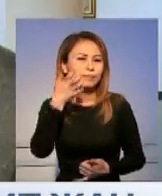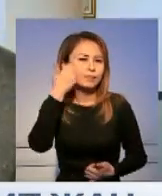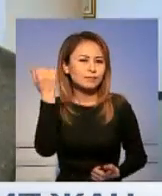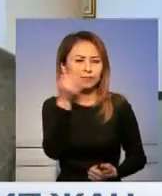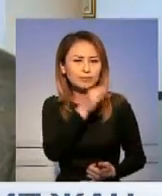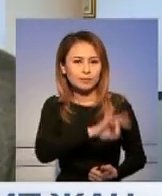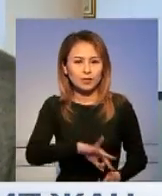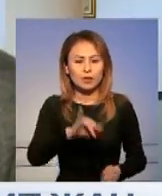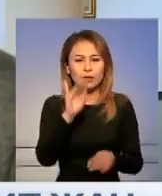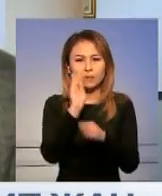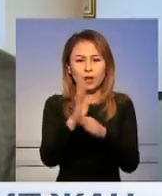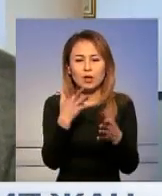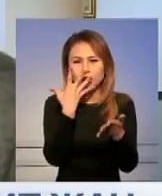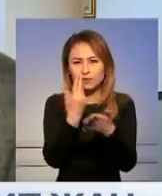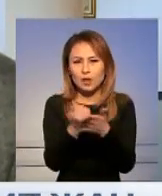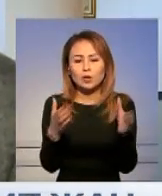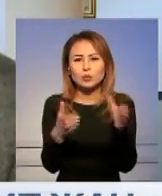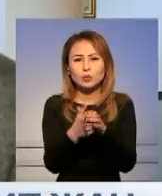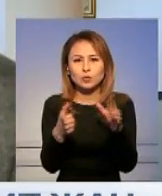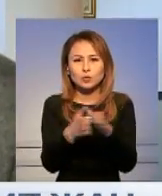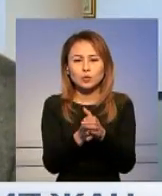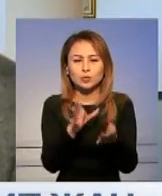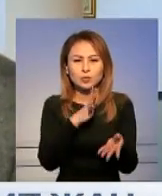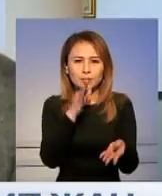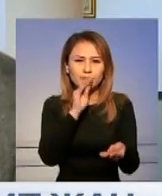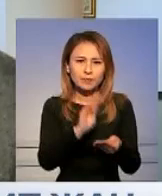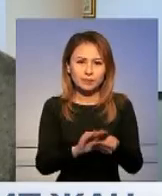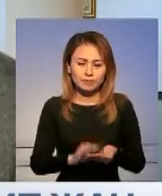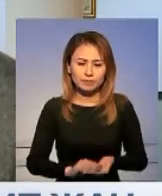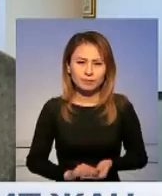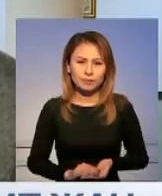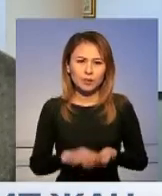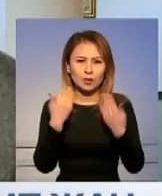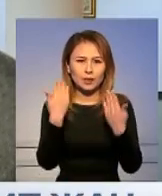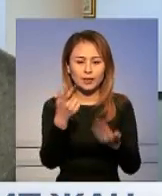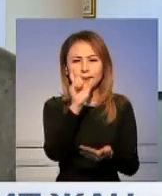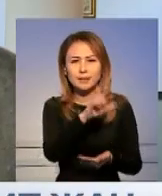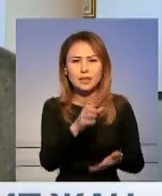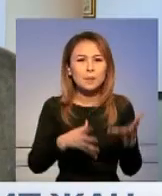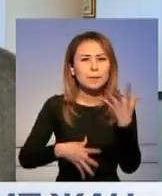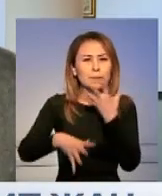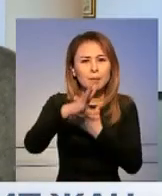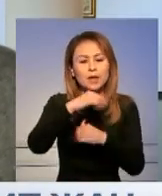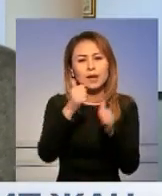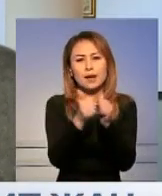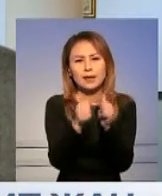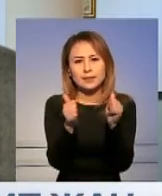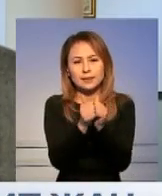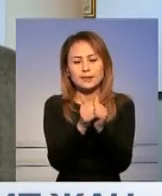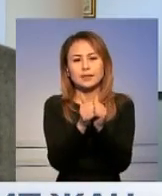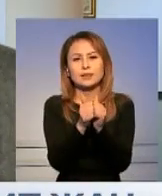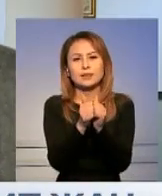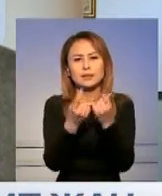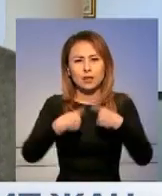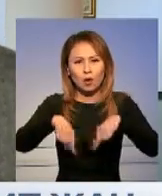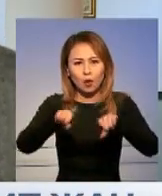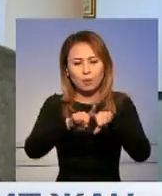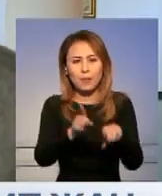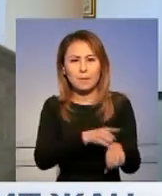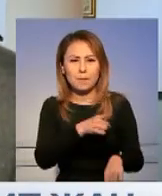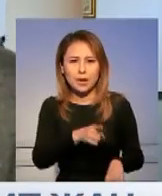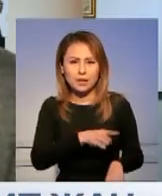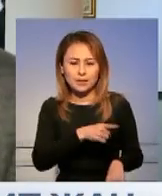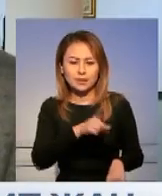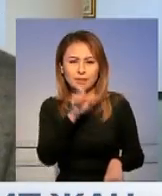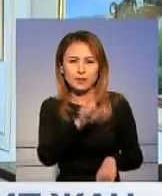Ол өзінің тобында алда, ең алдында жүреді. Ол кісілердің бәрін қасындағы ұйымдастыру шеберлігі